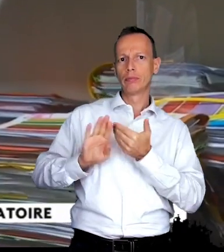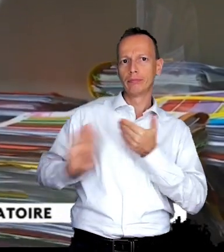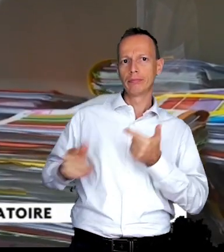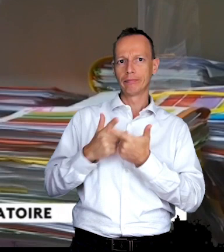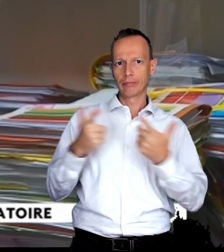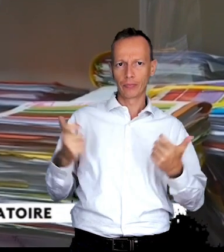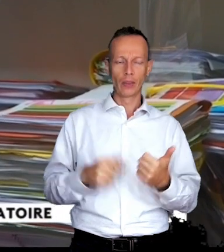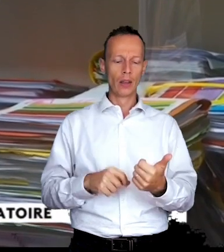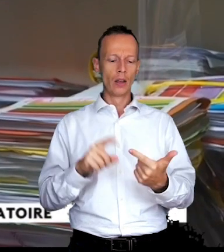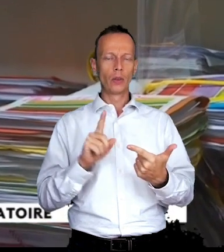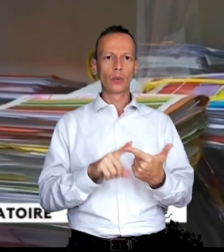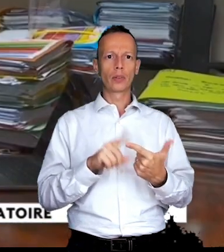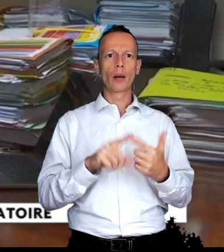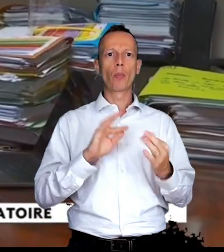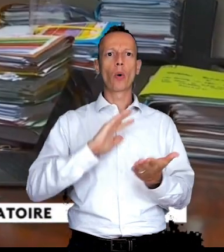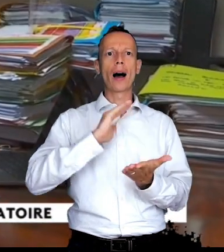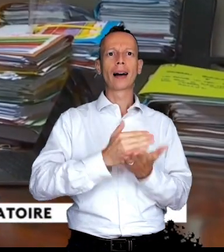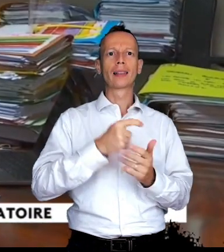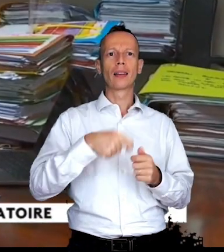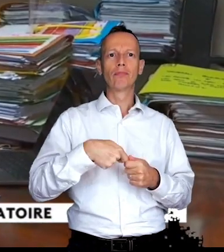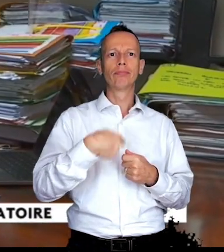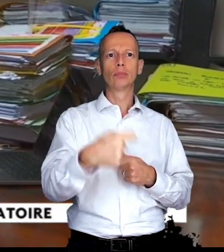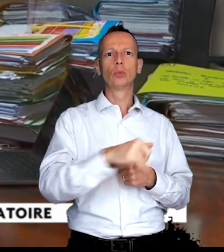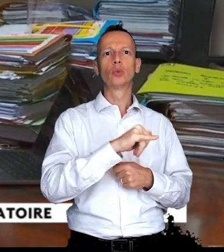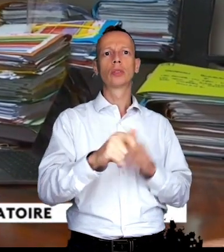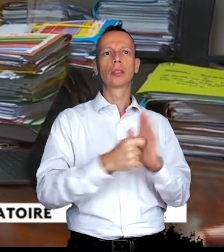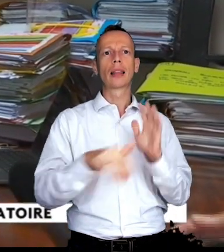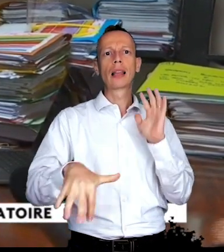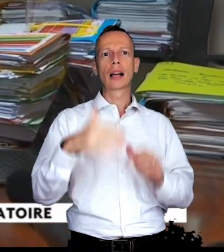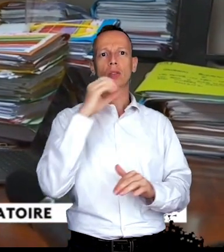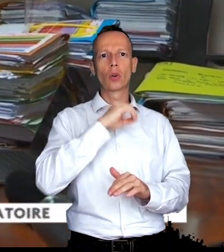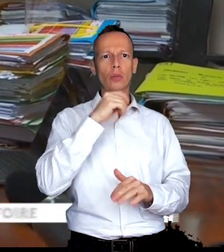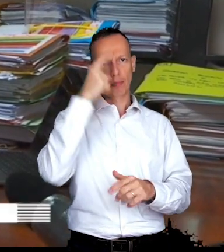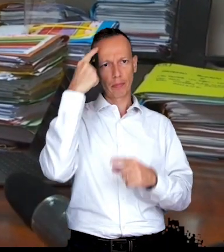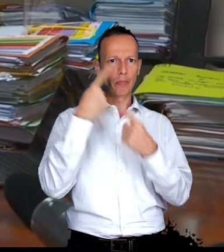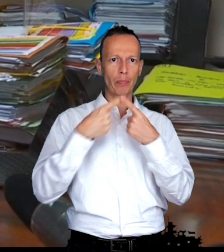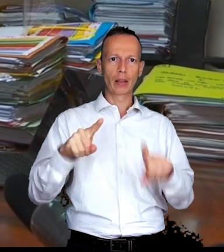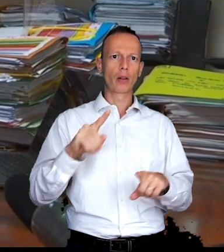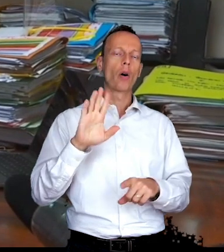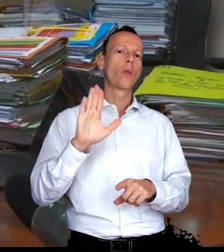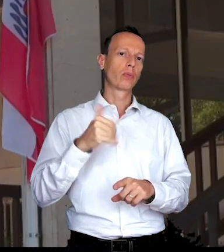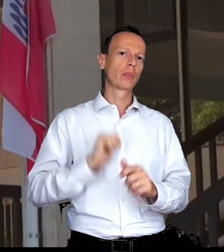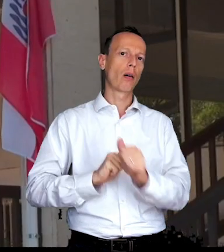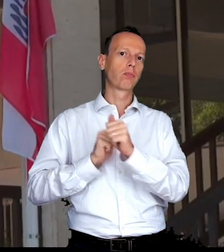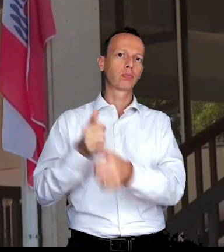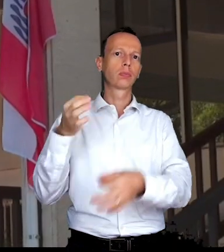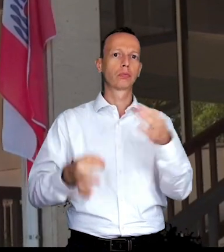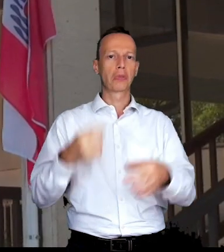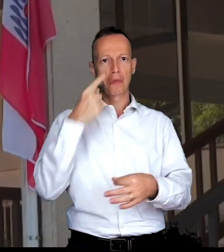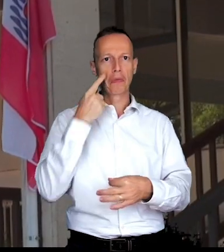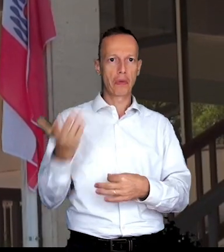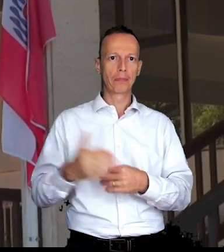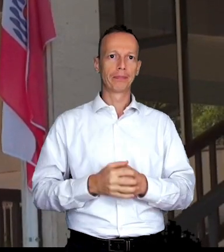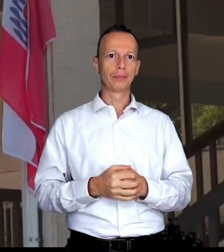le port du masque et les gestes barrières en tout lieu et en toutes circonstances. Le deuxième recours concerne le prolongement de cet